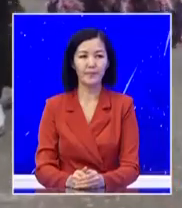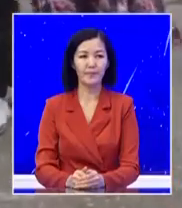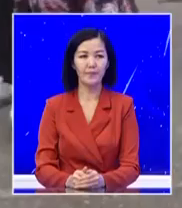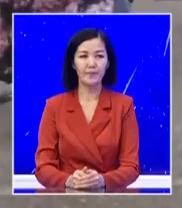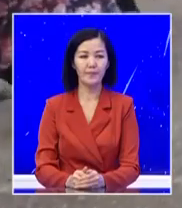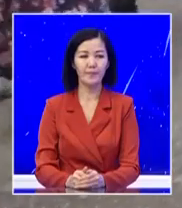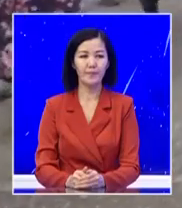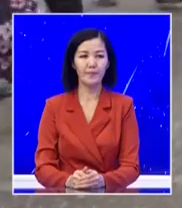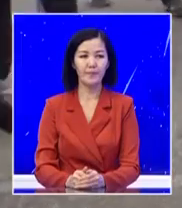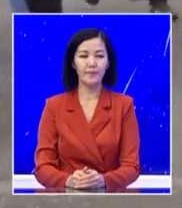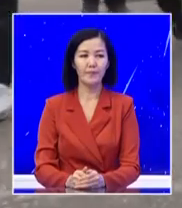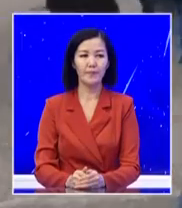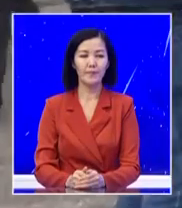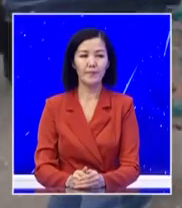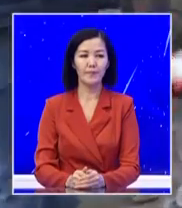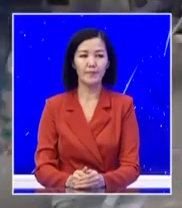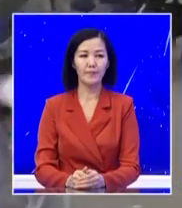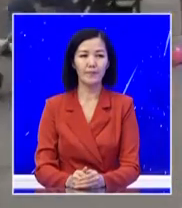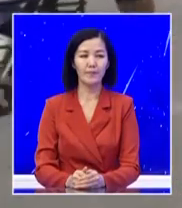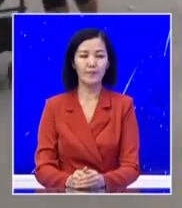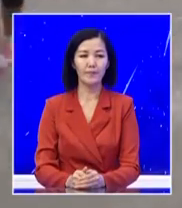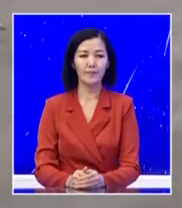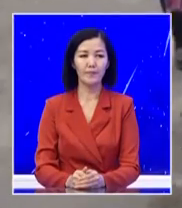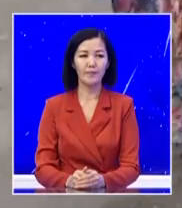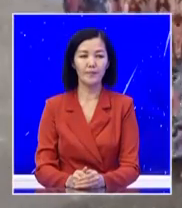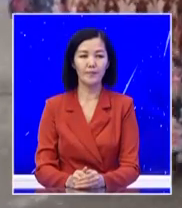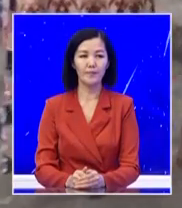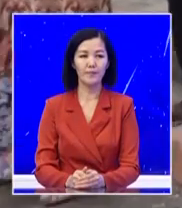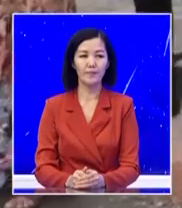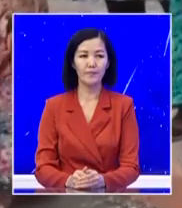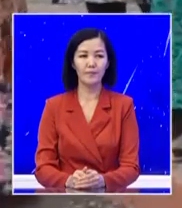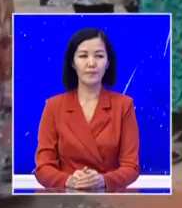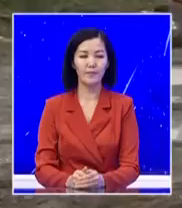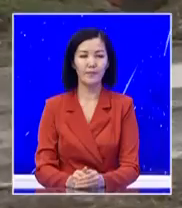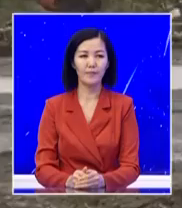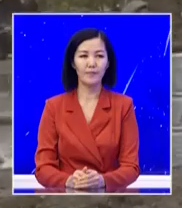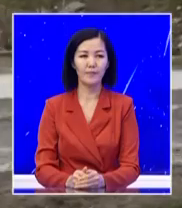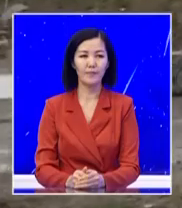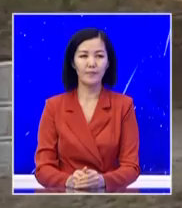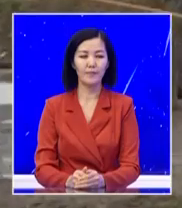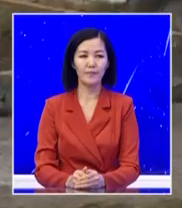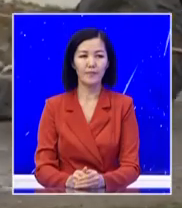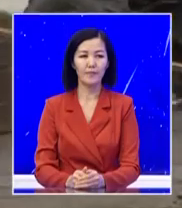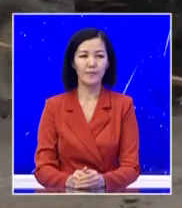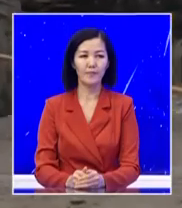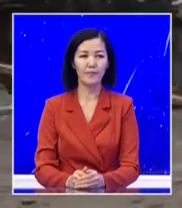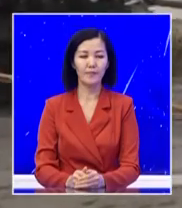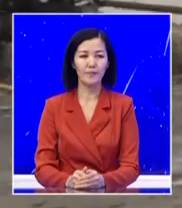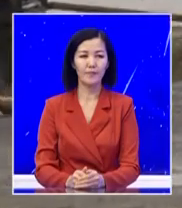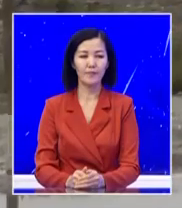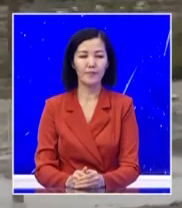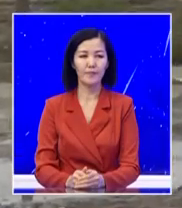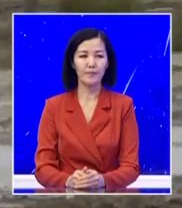Ақша жинап бізді аманатқа тапсырды деп жіберген. Енді біз сол осы жақпен